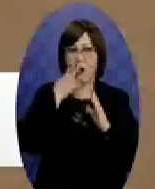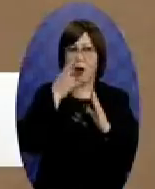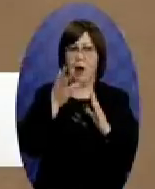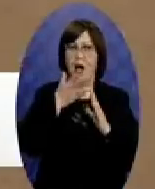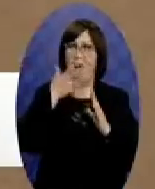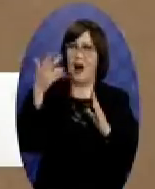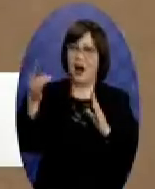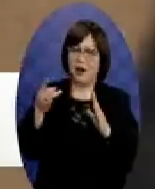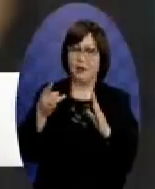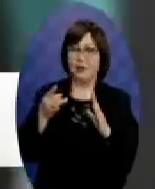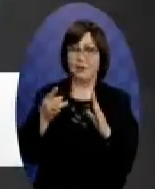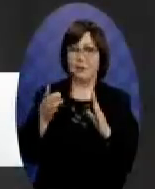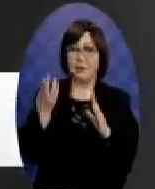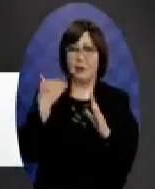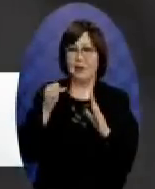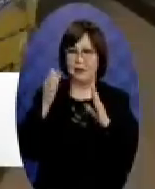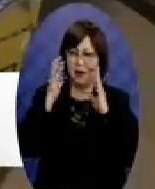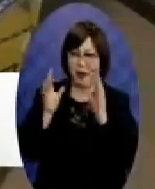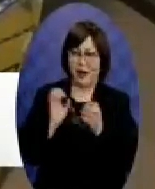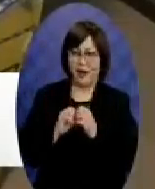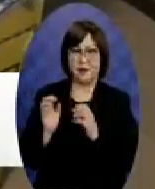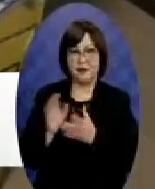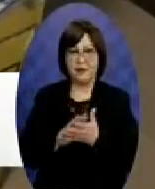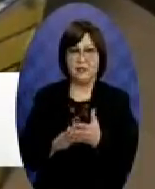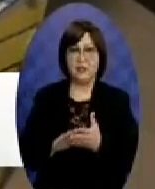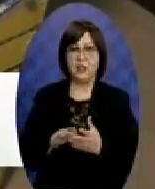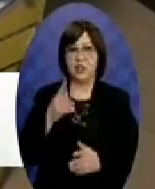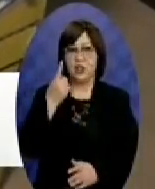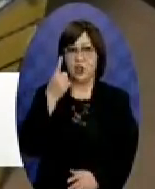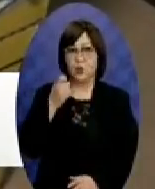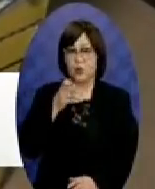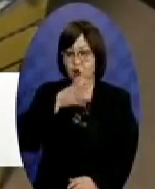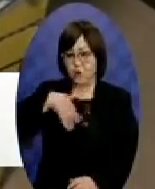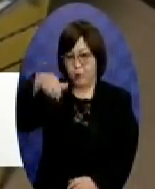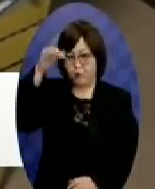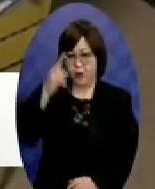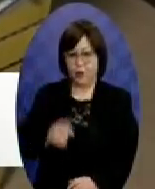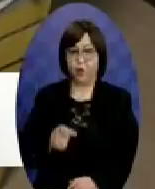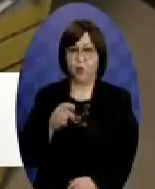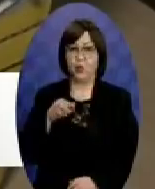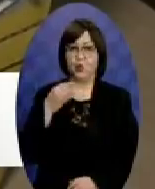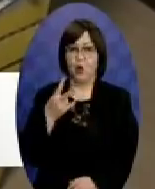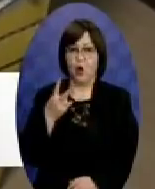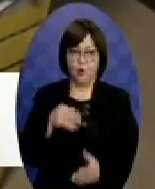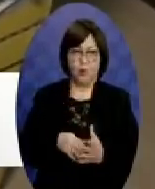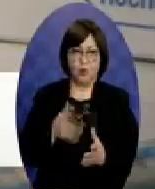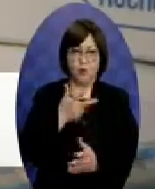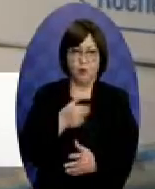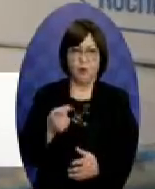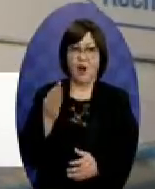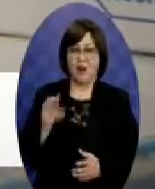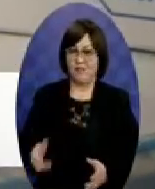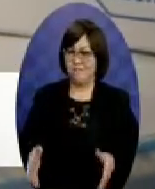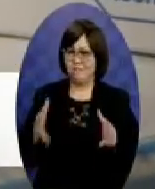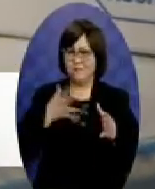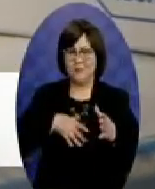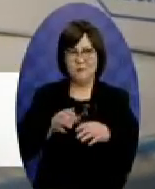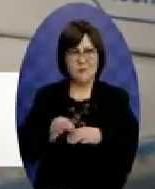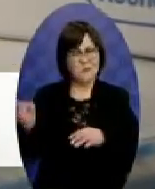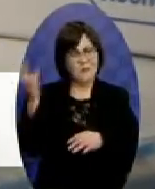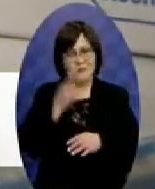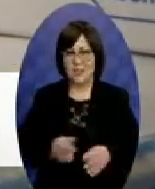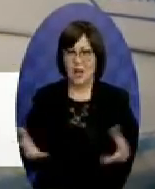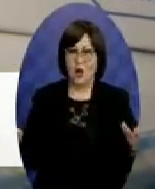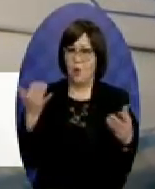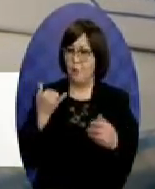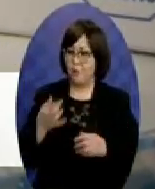хэлж байгаа. Нэг хайрцаг нь насан турш нэг хүний тунгаар савлагдсан. 2300 хайрцаг осил тамивер имийг өвчлөл өндөр байгаа нийслэл болон